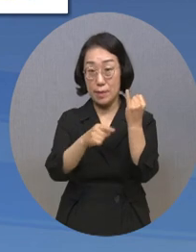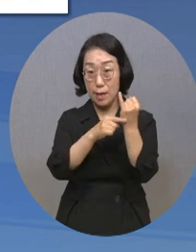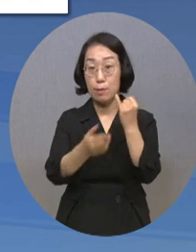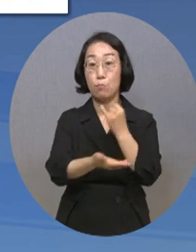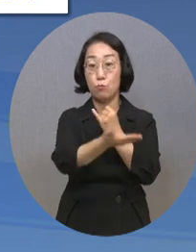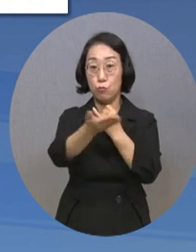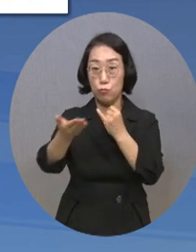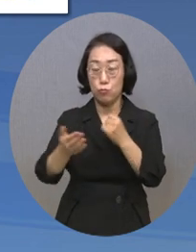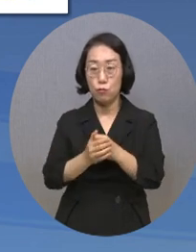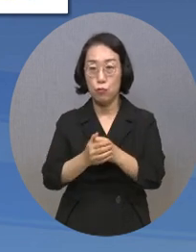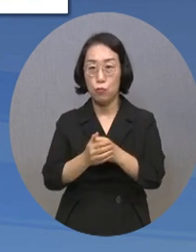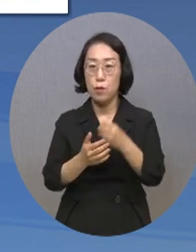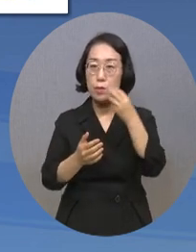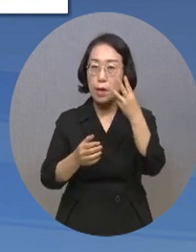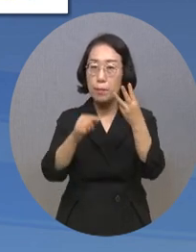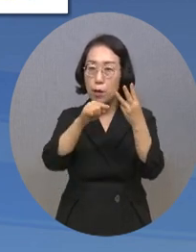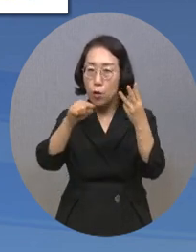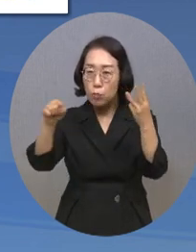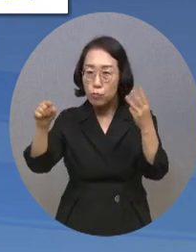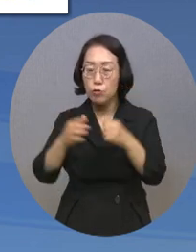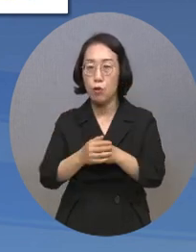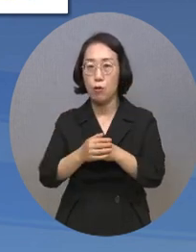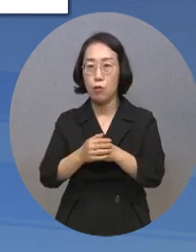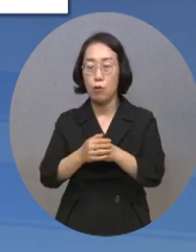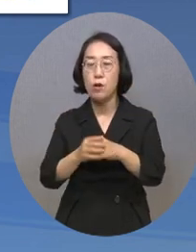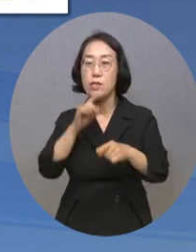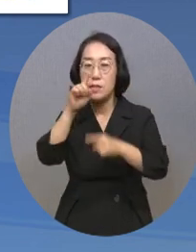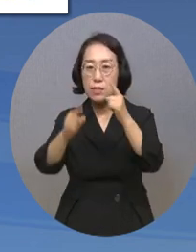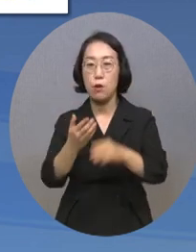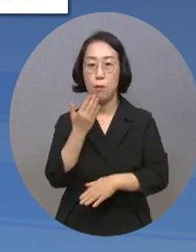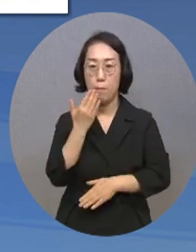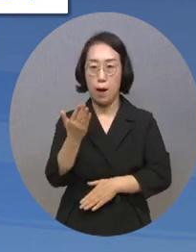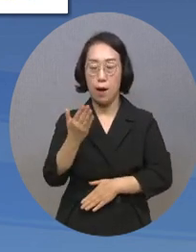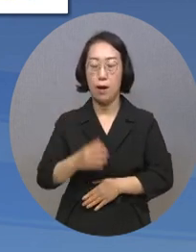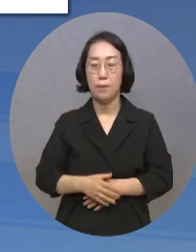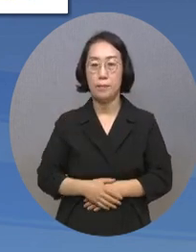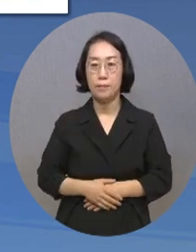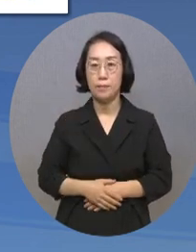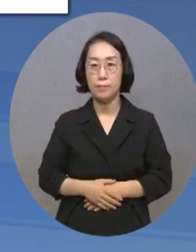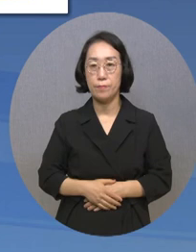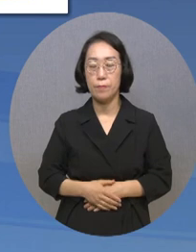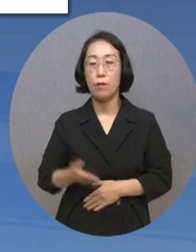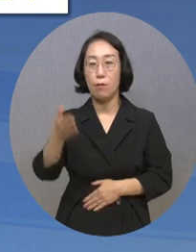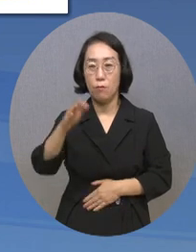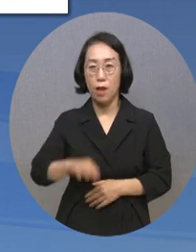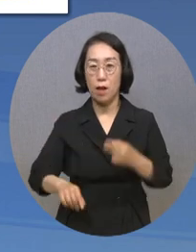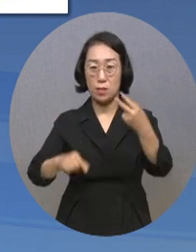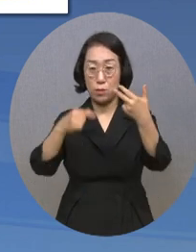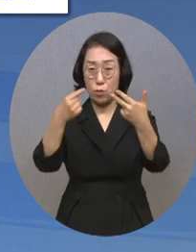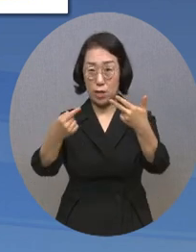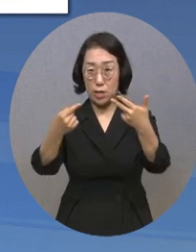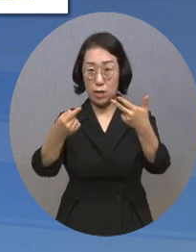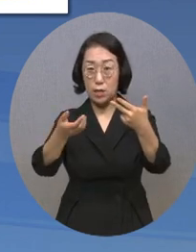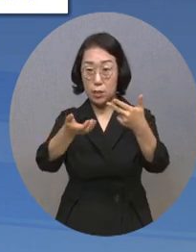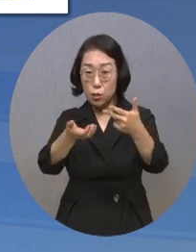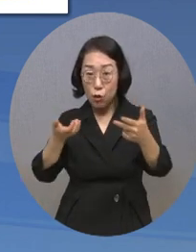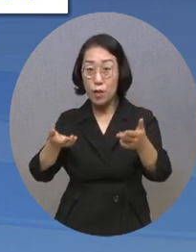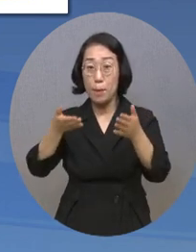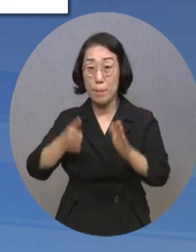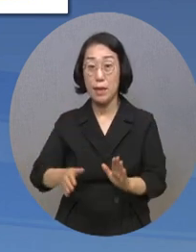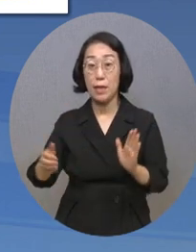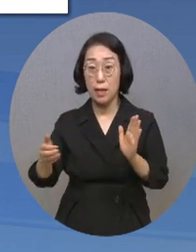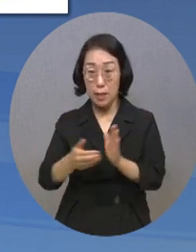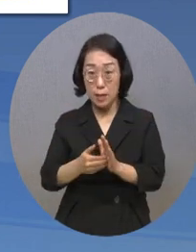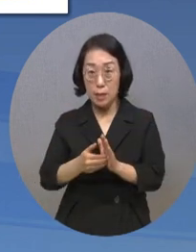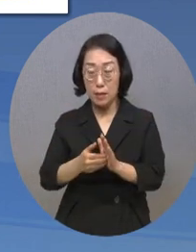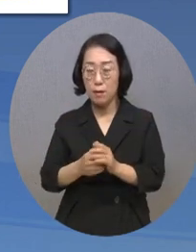임신 12주부터 출산 후 3개월 전까지 신청할 수 있습니다. 다만 7월 1일 전에 출산한 경우는